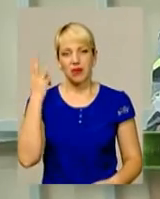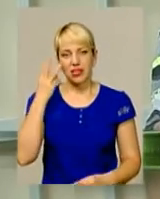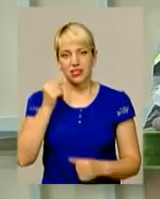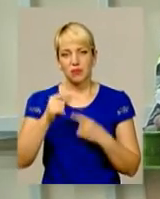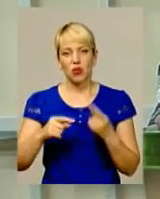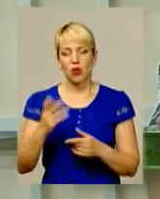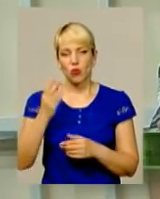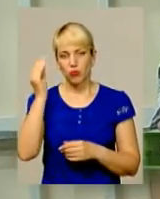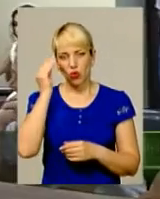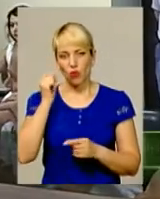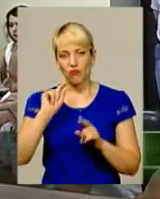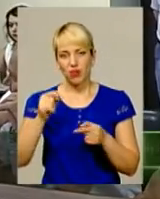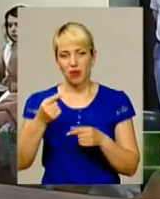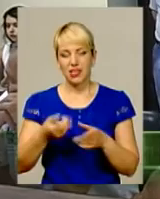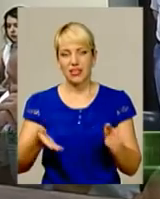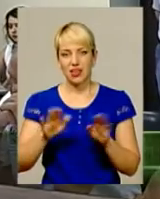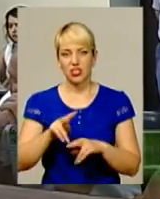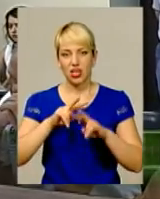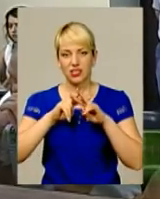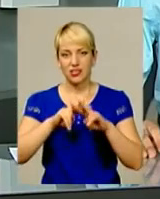підозрюють у вимаганні, залишається за ґратами.